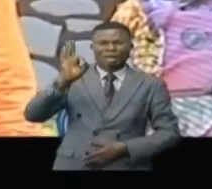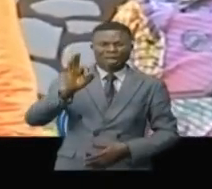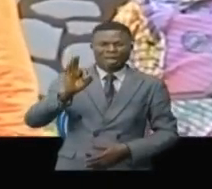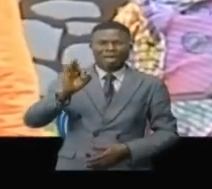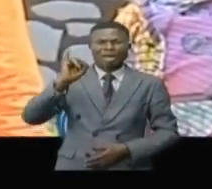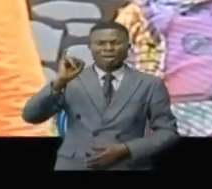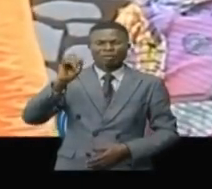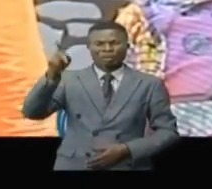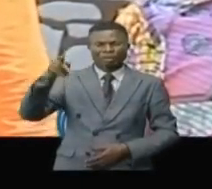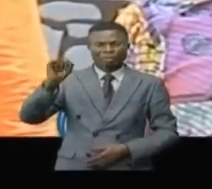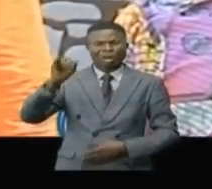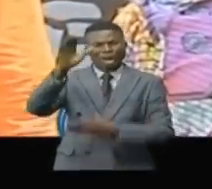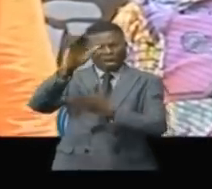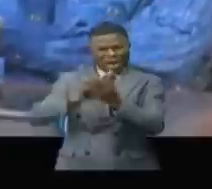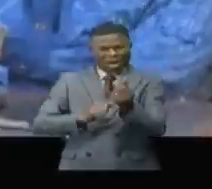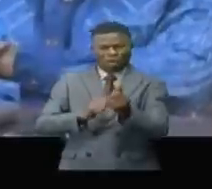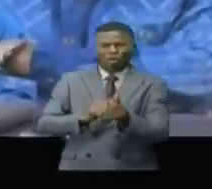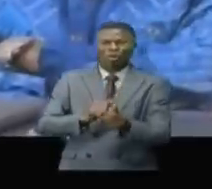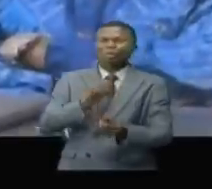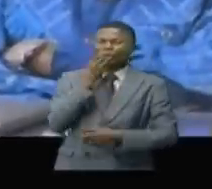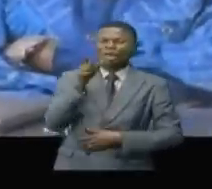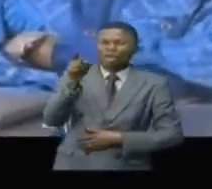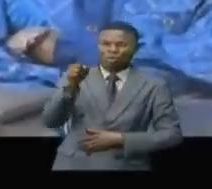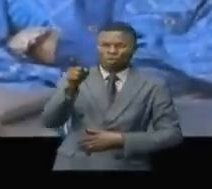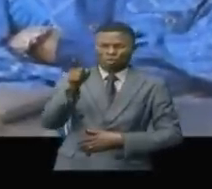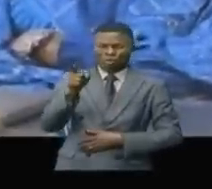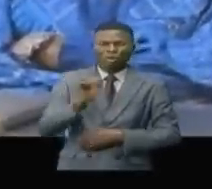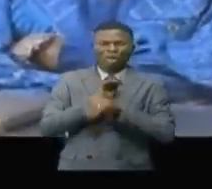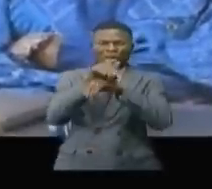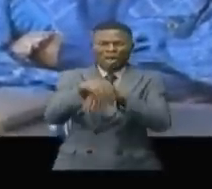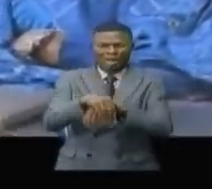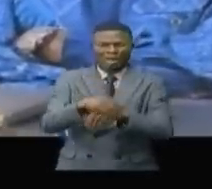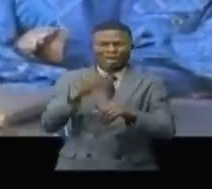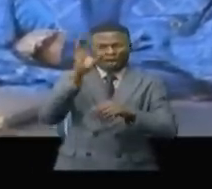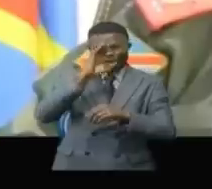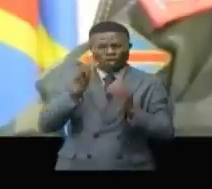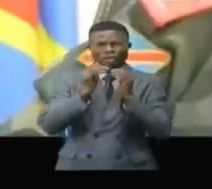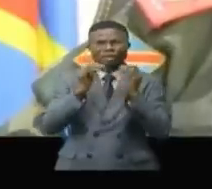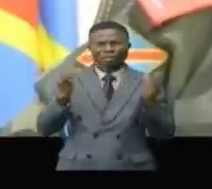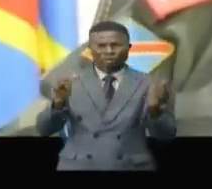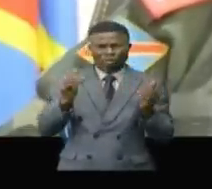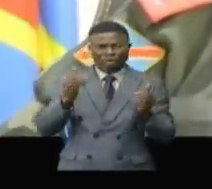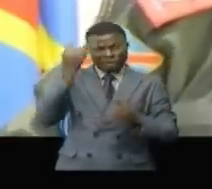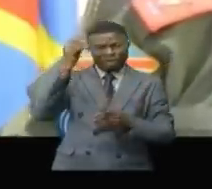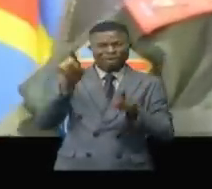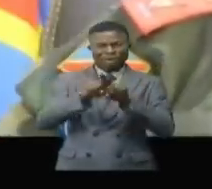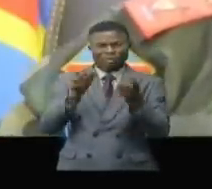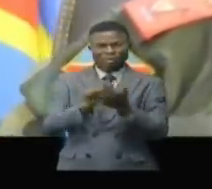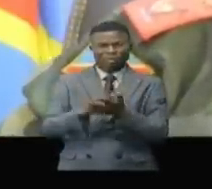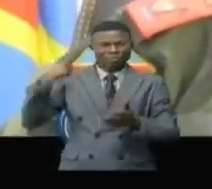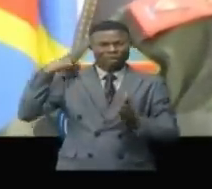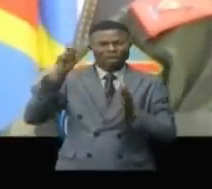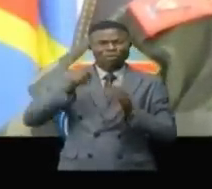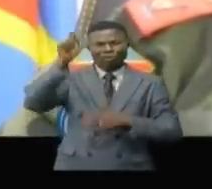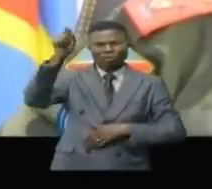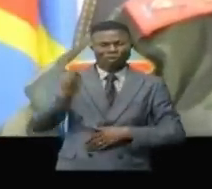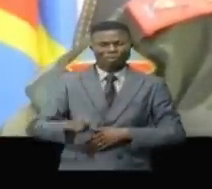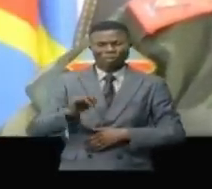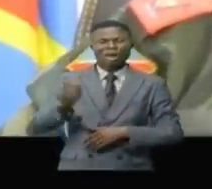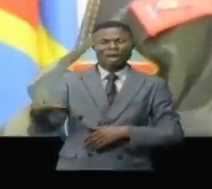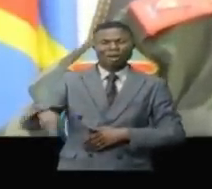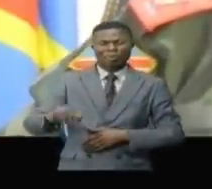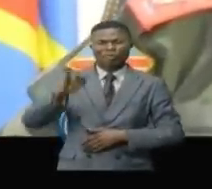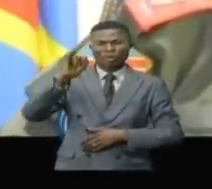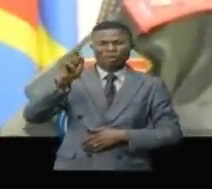à emboîter le pas de Chinya Kilima et à adhérer au processus de paix. Dans le même sens, le gouverneur militaire de l'Ituri, le